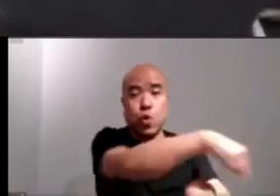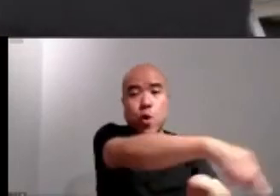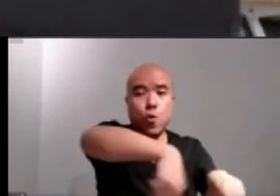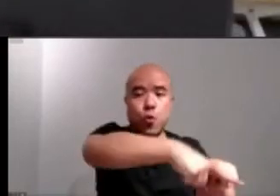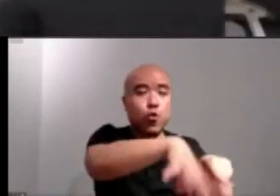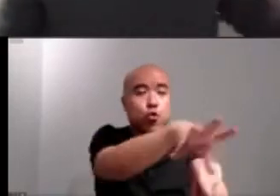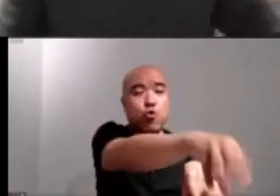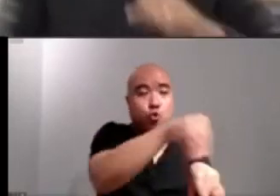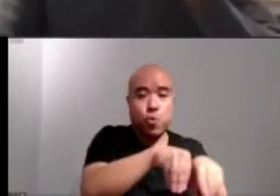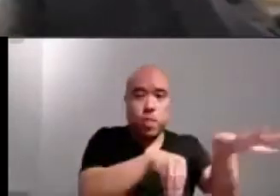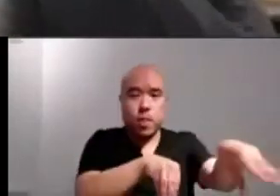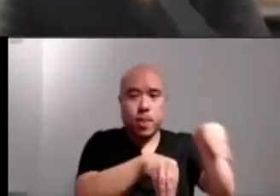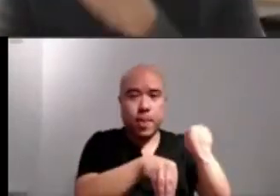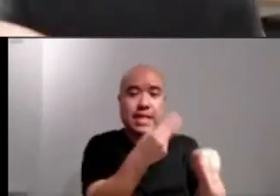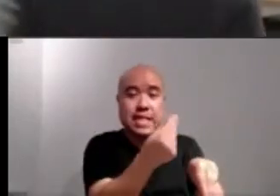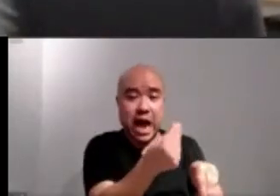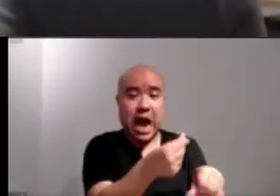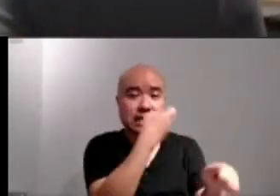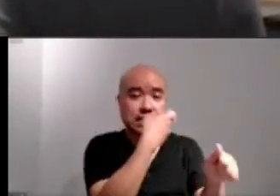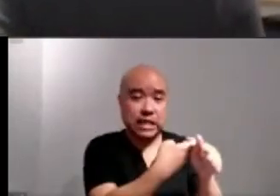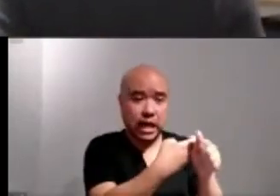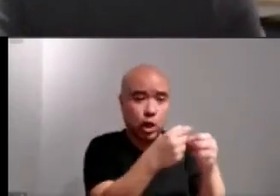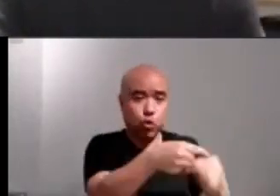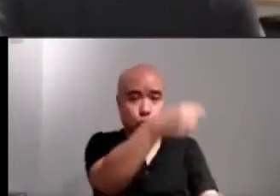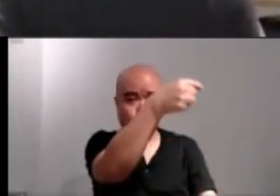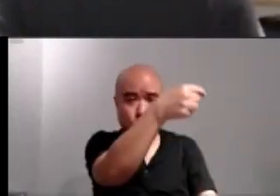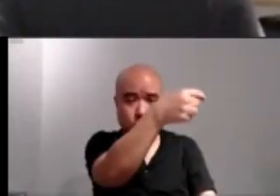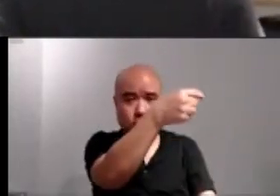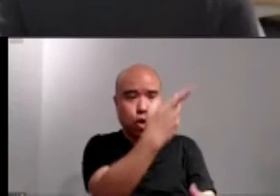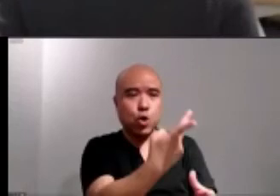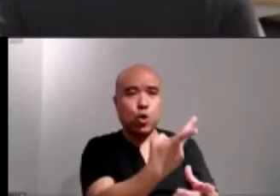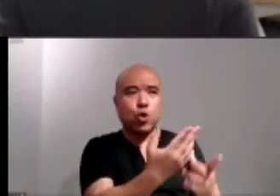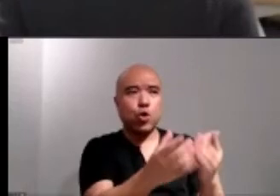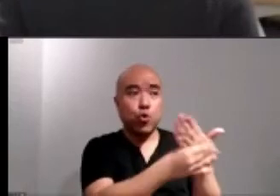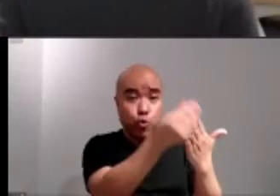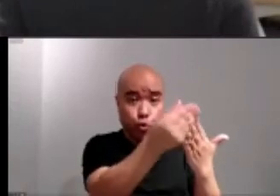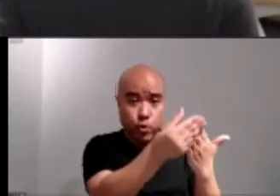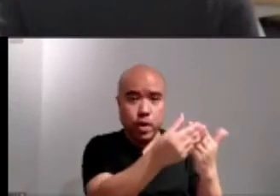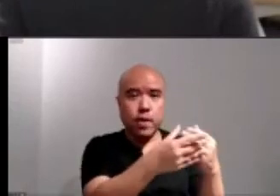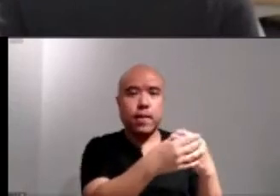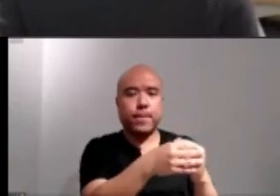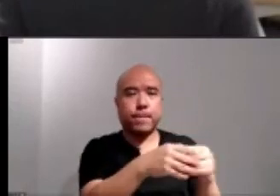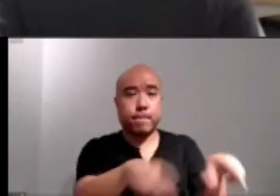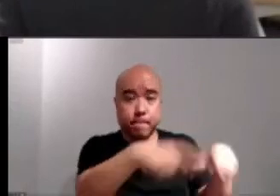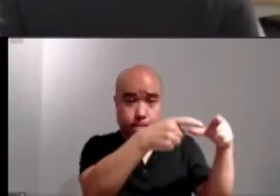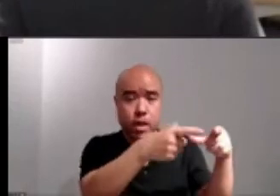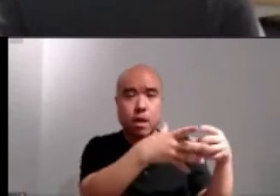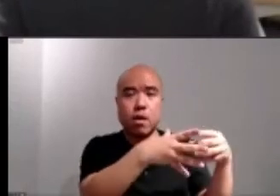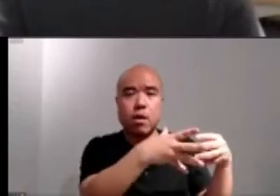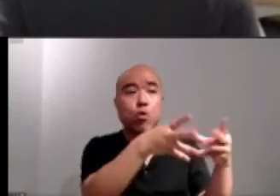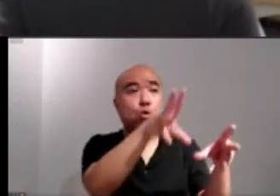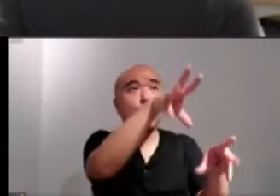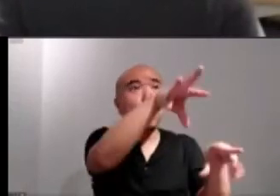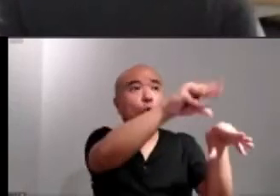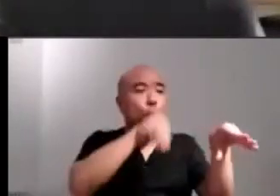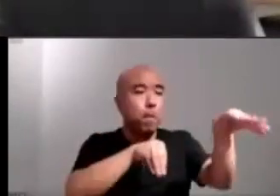如係沙石啊或者竹啊，即係好多樹啊，其實都可以混合成變成一啲可以起屋嘅